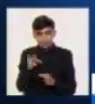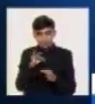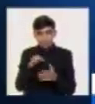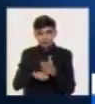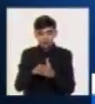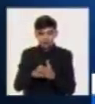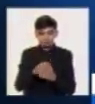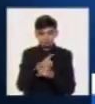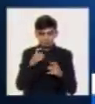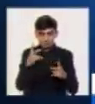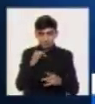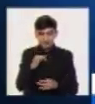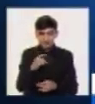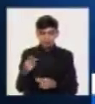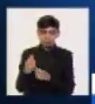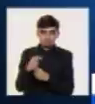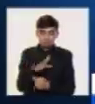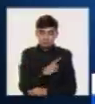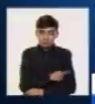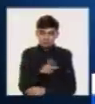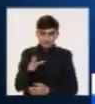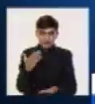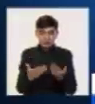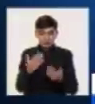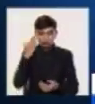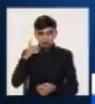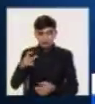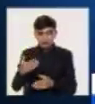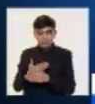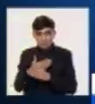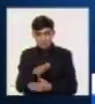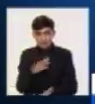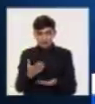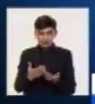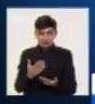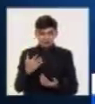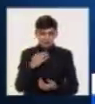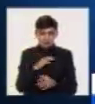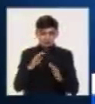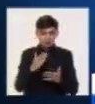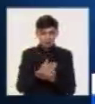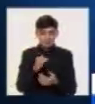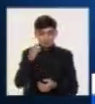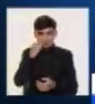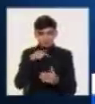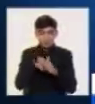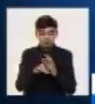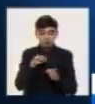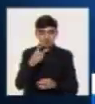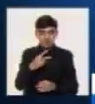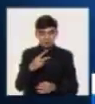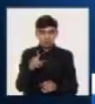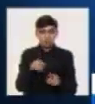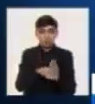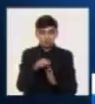өтіңіз. Ол бәлкім сіздейім деген дәрігер, мүмкін кездейсоқ көмек қолын созған жолаушы болуы мүмкін. Алғыстардың ішінен 20